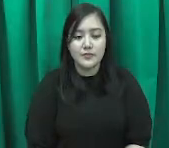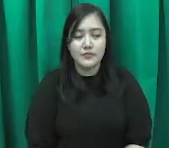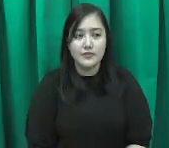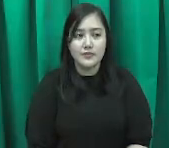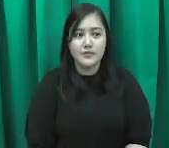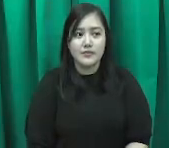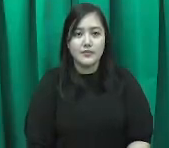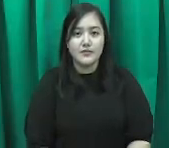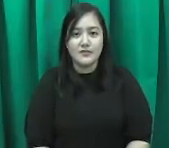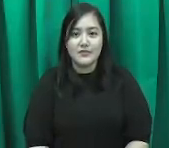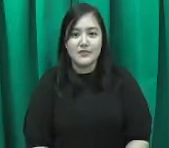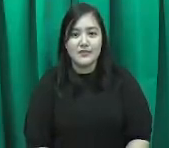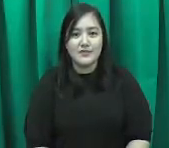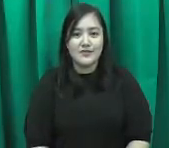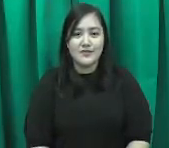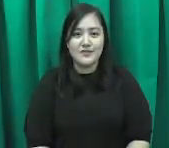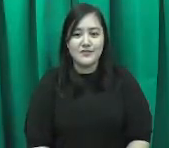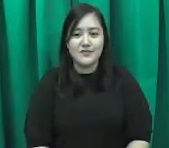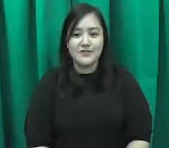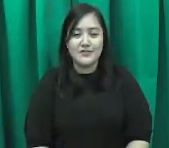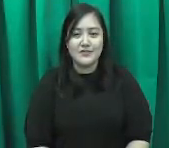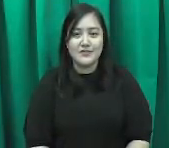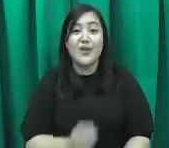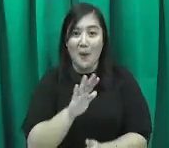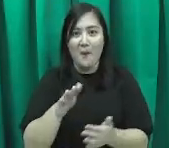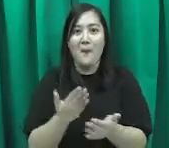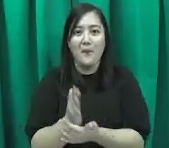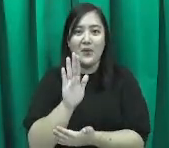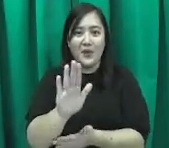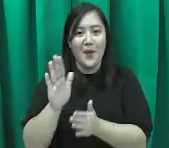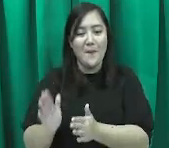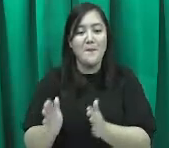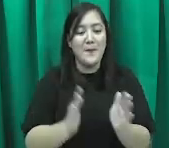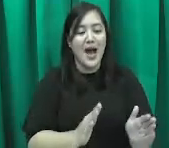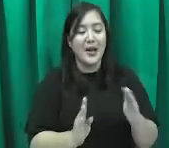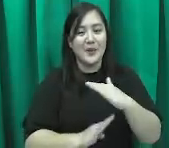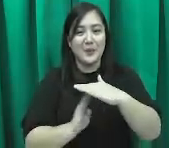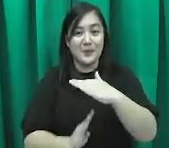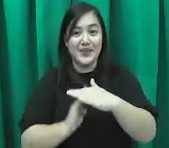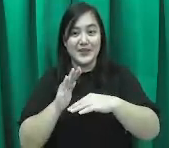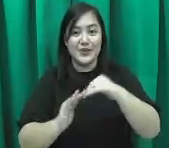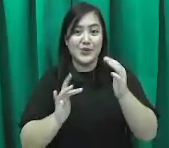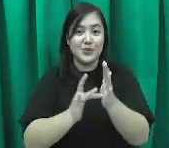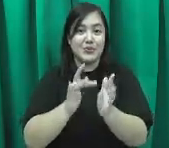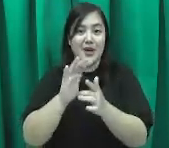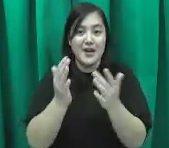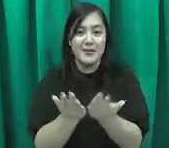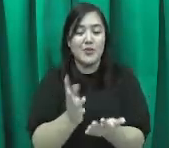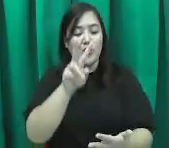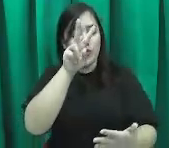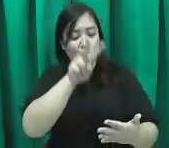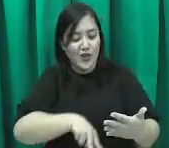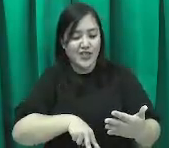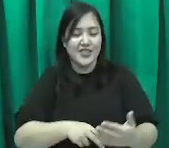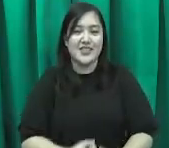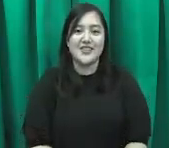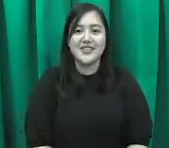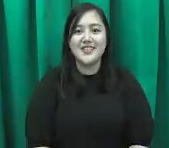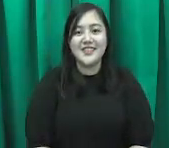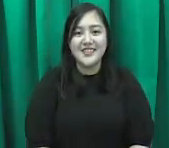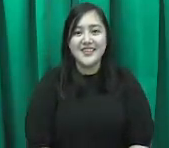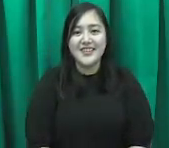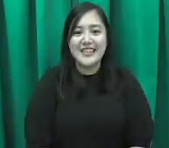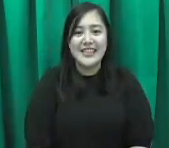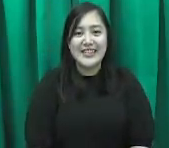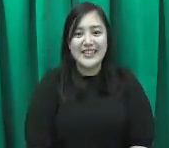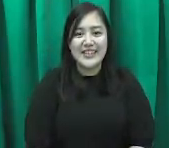verse. Mo ng Bible verses. No, verse, lahat ng may supporting verses ka dapat doon. Supporting verses ka na. Sa wala na masabi yung babae. Sa presentation mo, dapat may